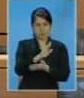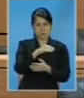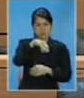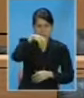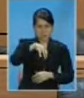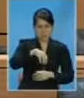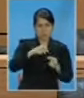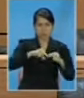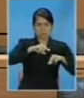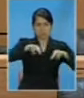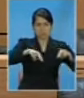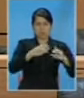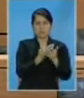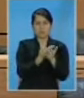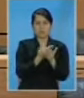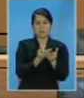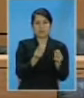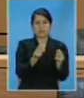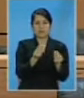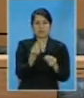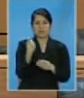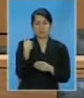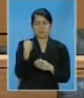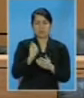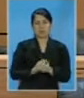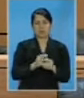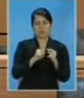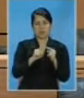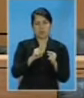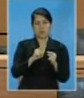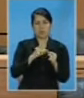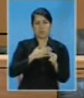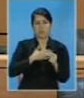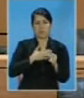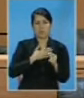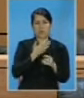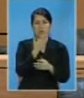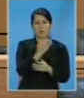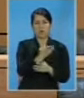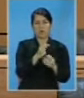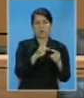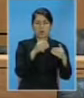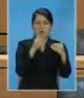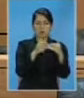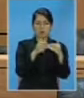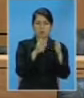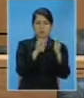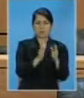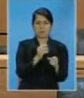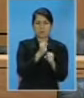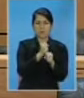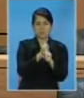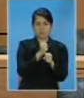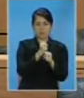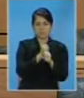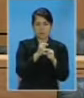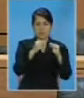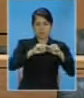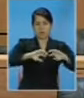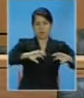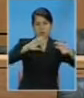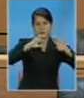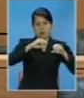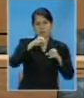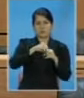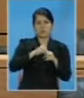ป็นข้อมูลฐานหนึ่งครับแต่ผมเรียกร้องไปถึงราชการข้าราชการในกระทรว